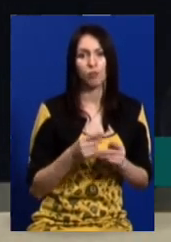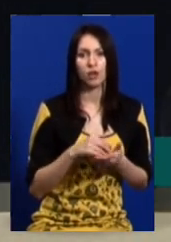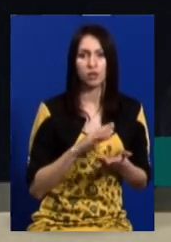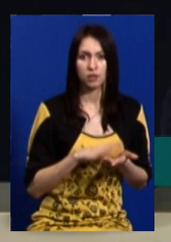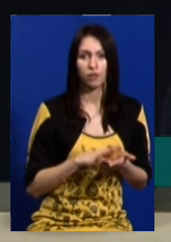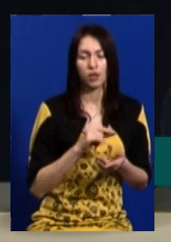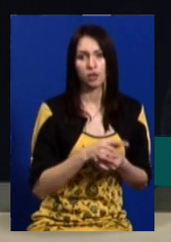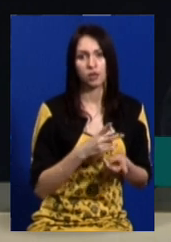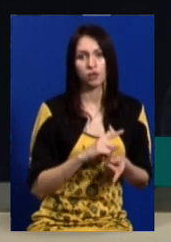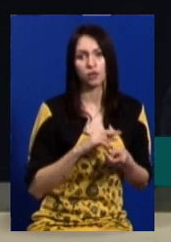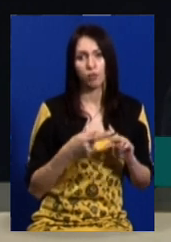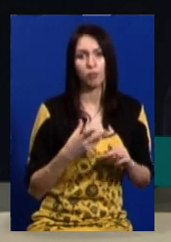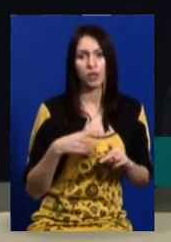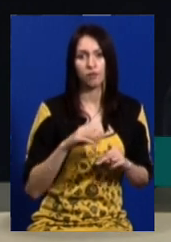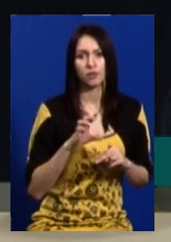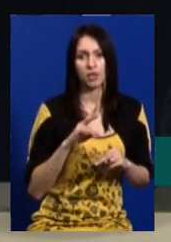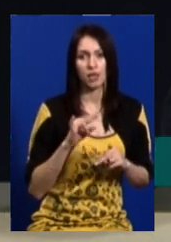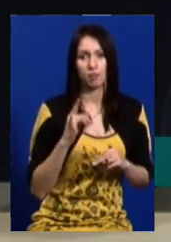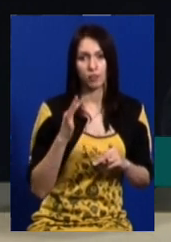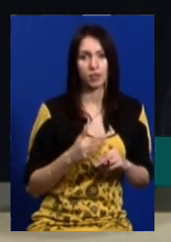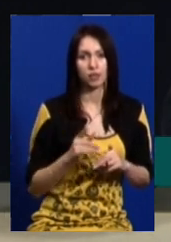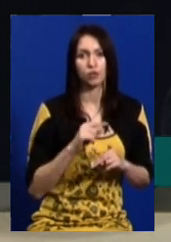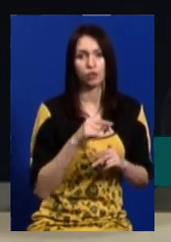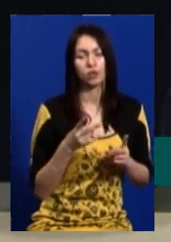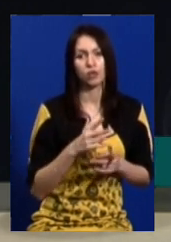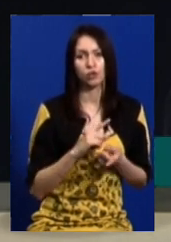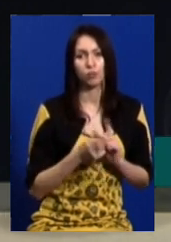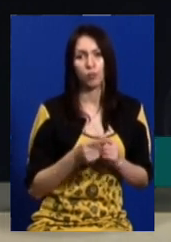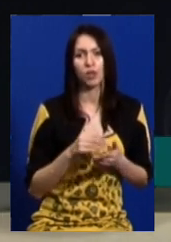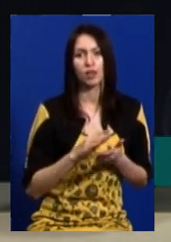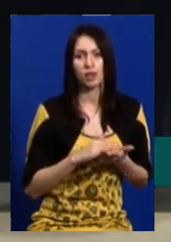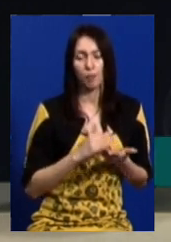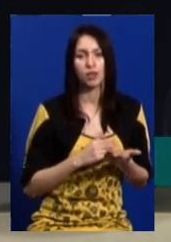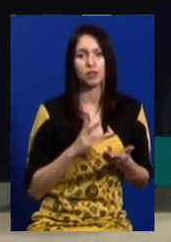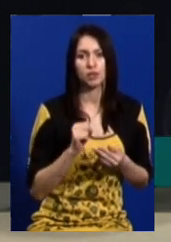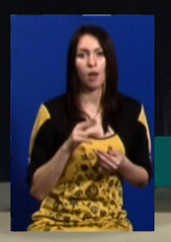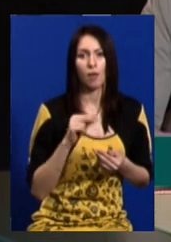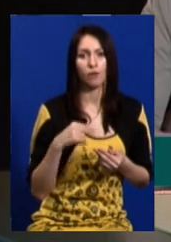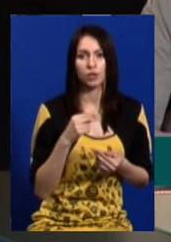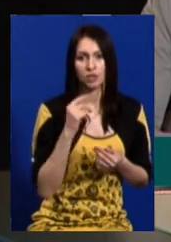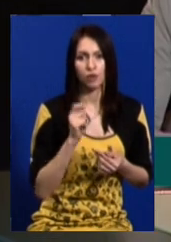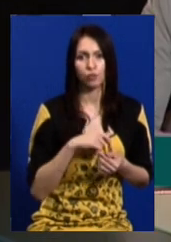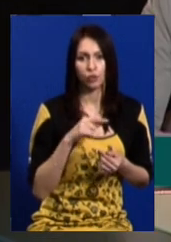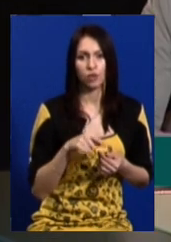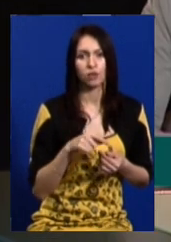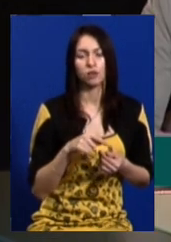повинні поміняти всі таблички. Що вони, що ми повинні поміняти таблички на Православну церкву України чи Російську Православну церкву України.